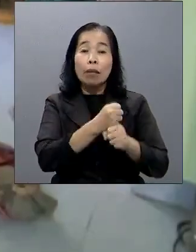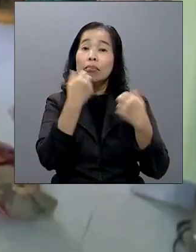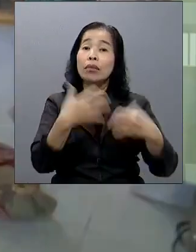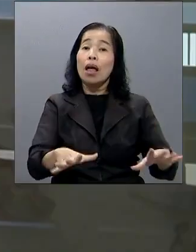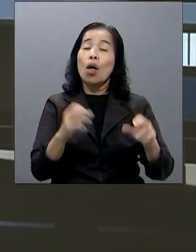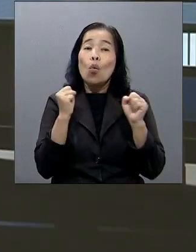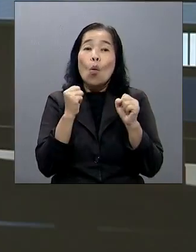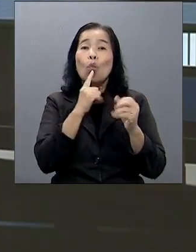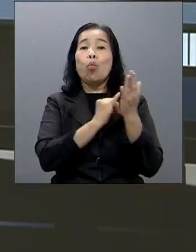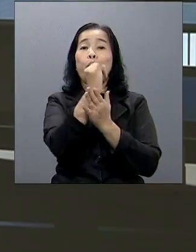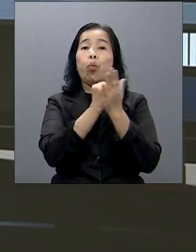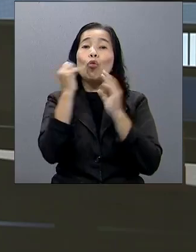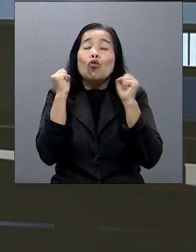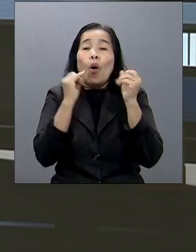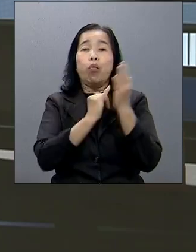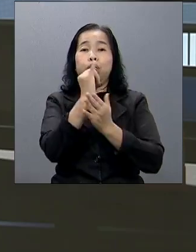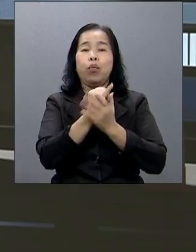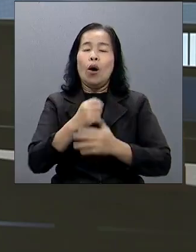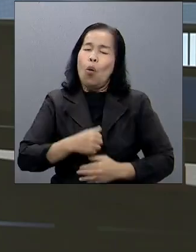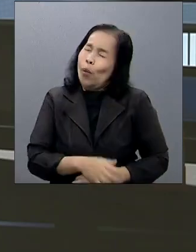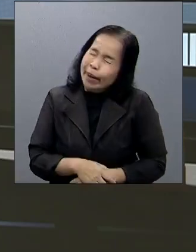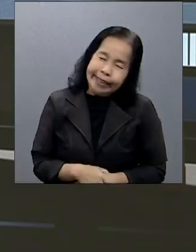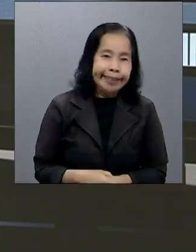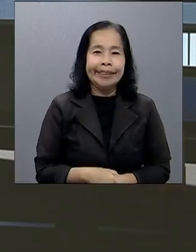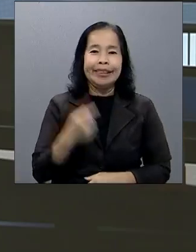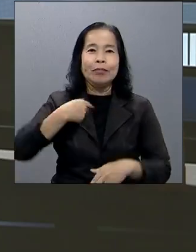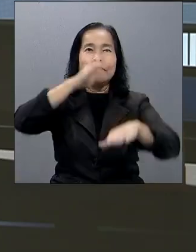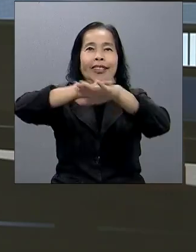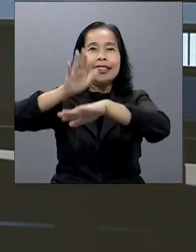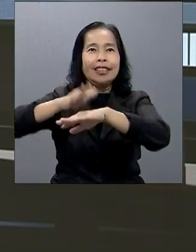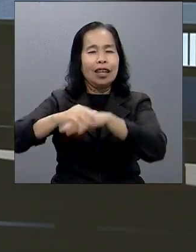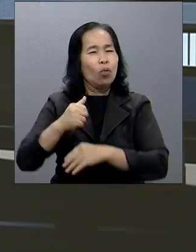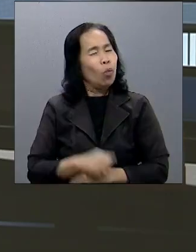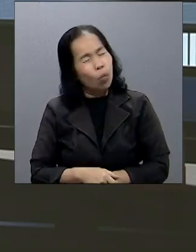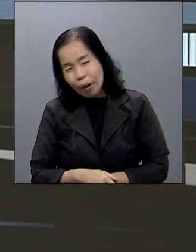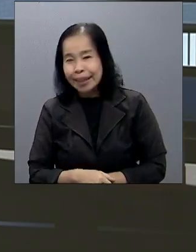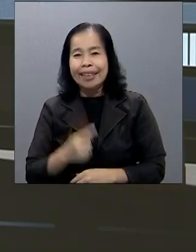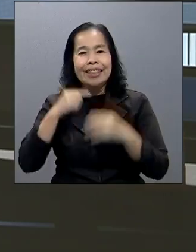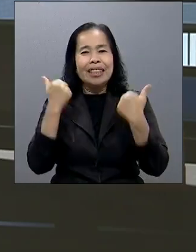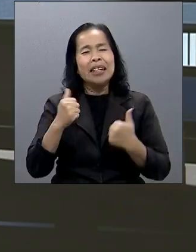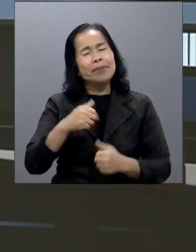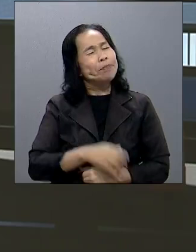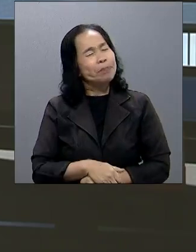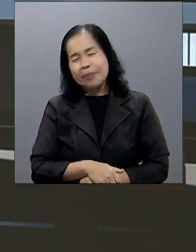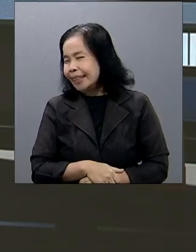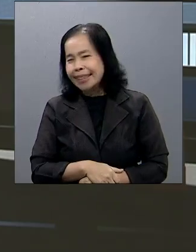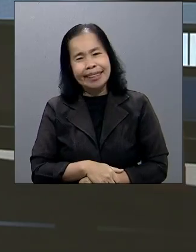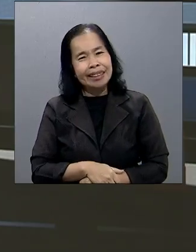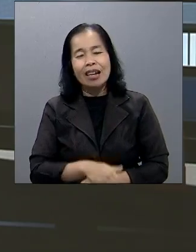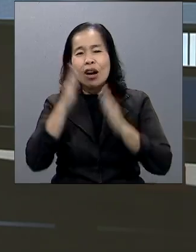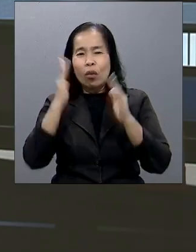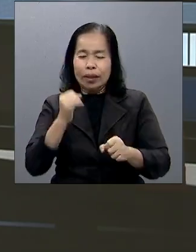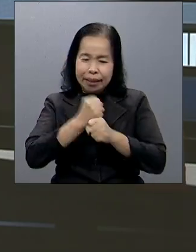อกเอาเงินเขาค่ะคุณผู้ชมโอ้ยนะต้องเตือนภัยกันนะคะเดี๋ยวนี้เนี่ยเอาจริงๆนะคุณผู้ชมคือคนทำมาห